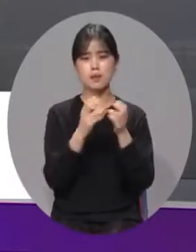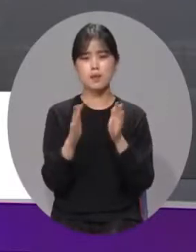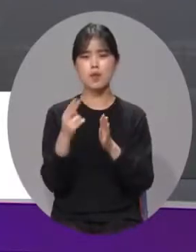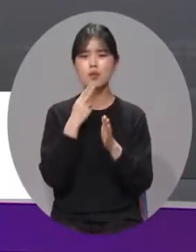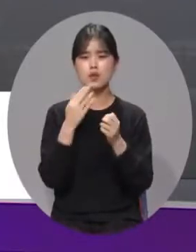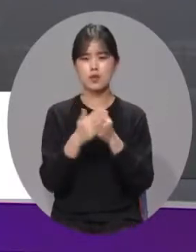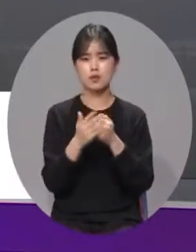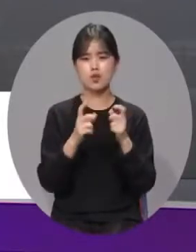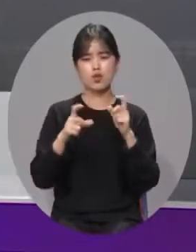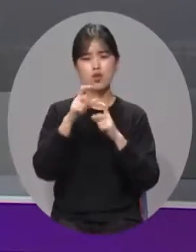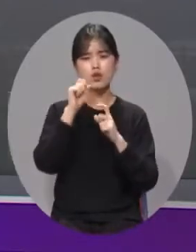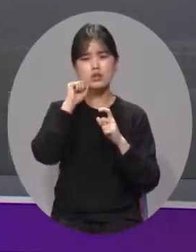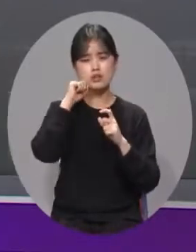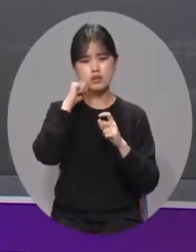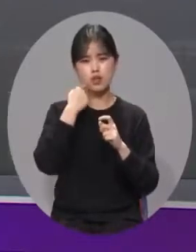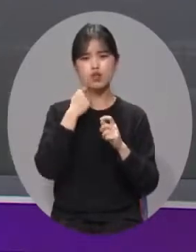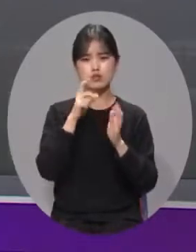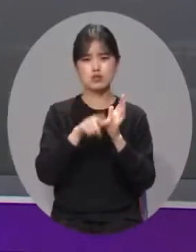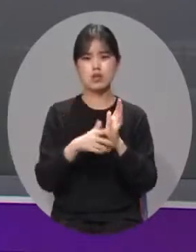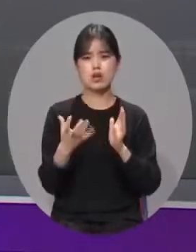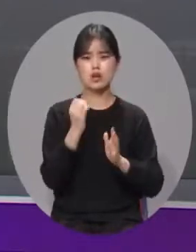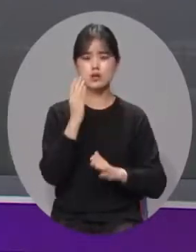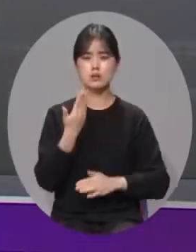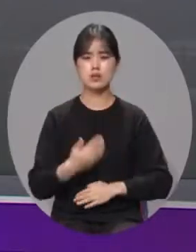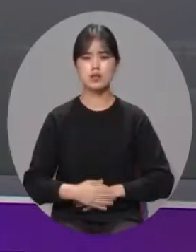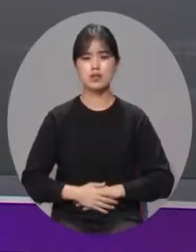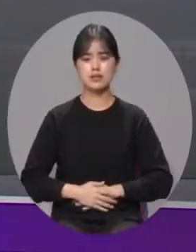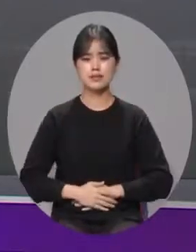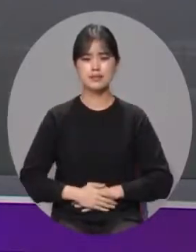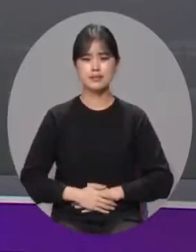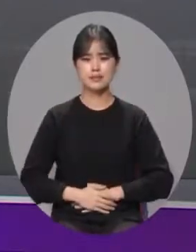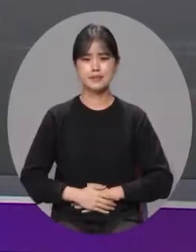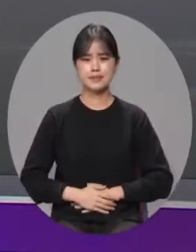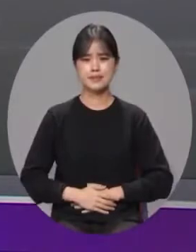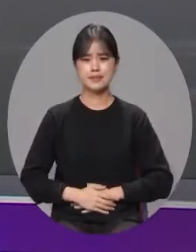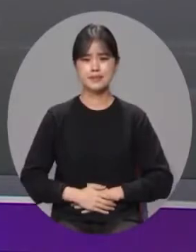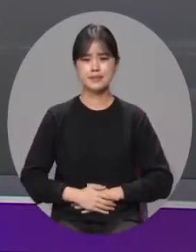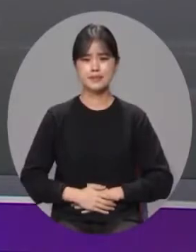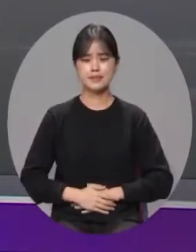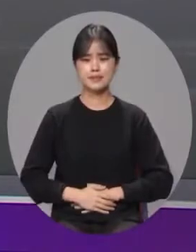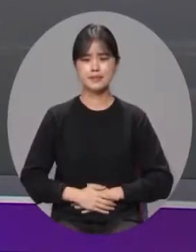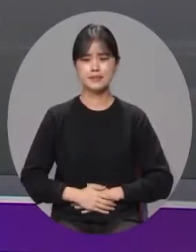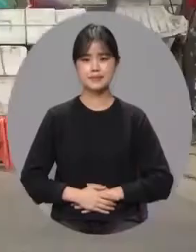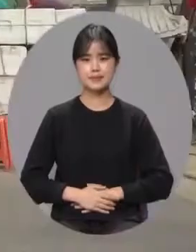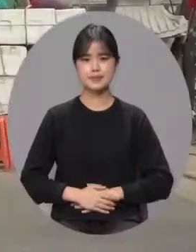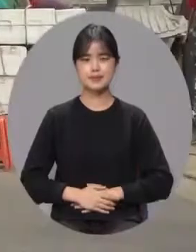힘든 시간을 보낼 수밖에 없었던 것 같습니다. 한범수 기자입니다.